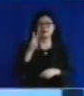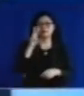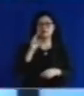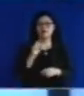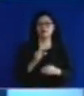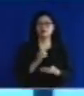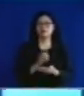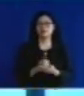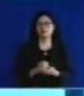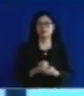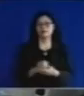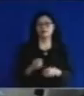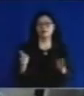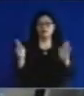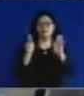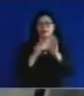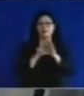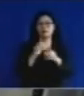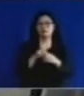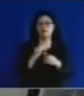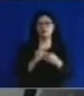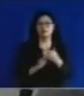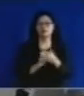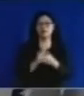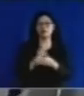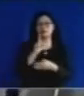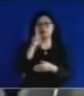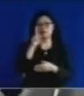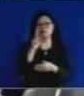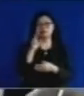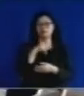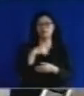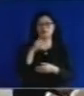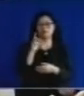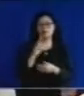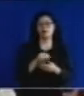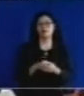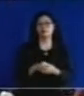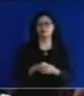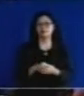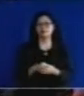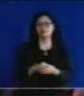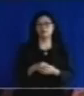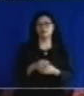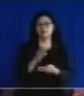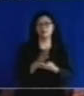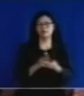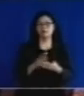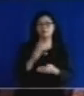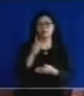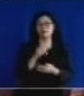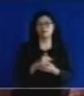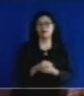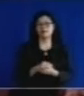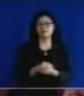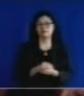Kepada pasangan calon nomor urut 1 dan 2, sesi yang pertama, ini saya minta nanti